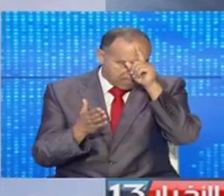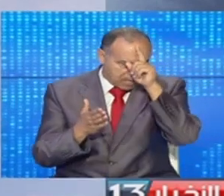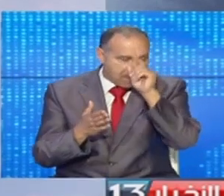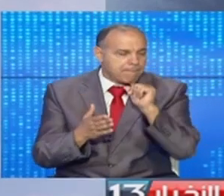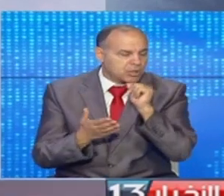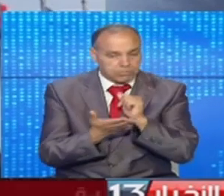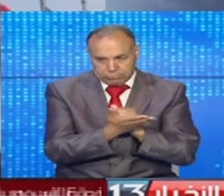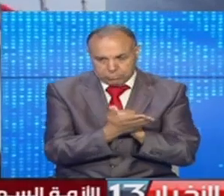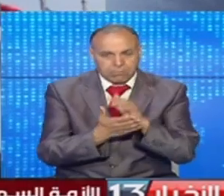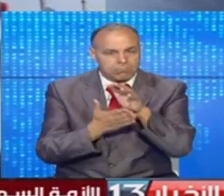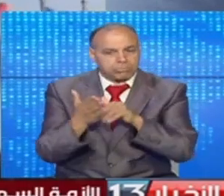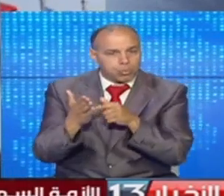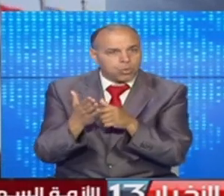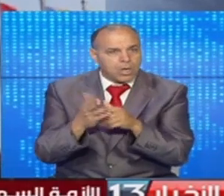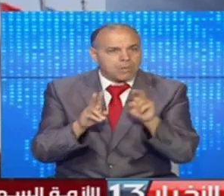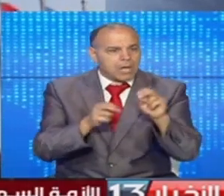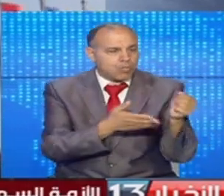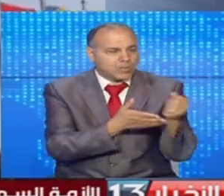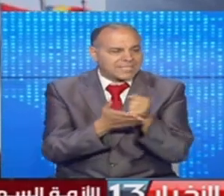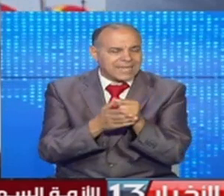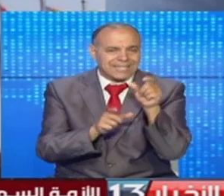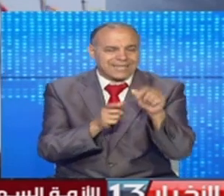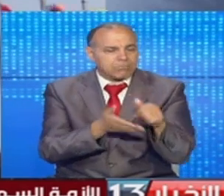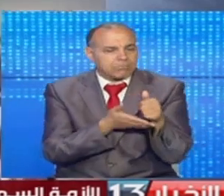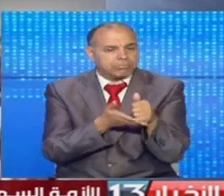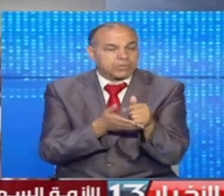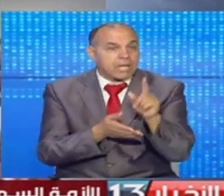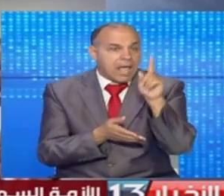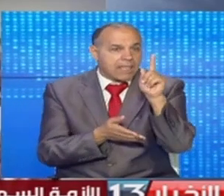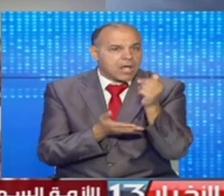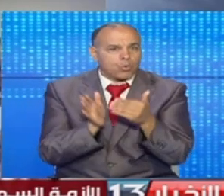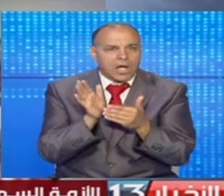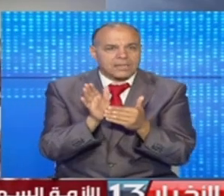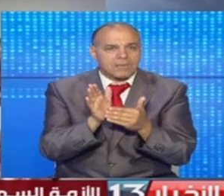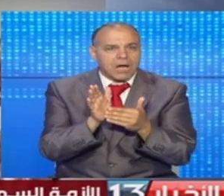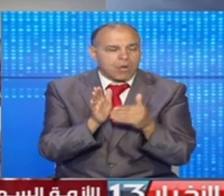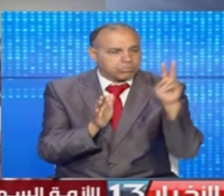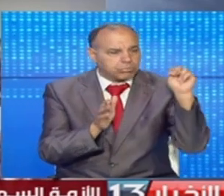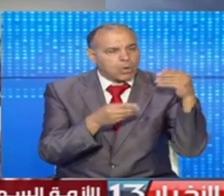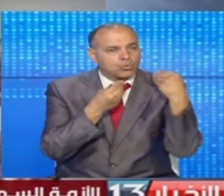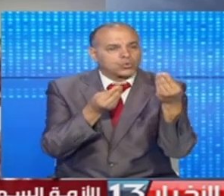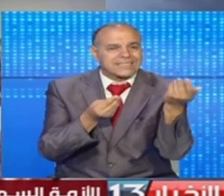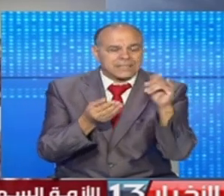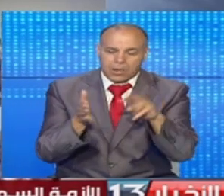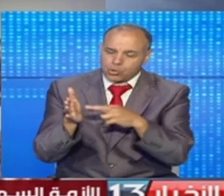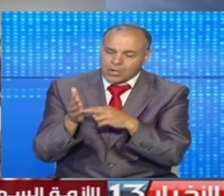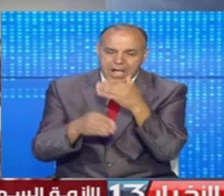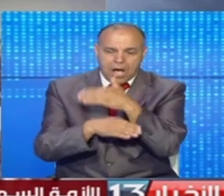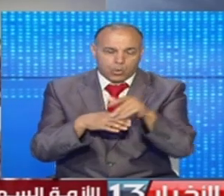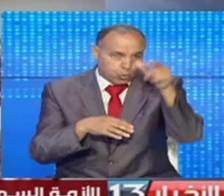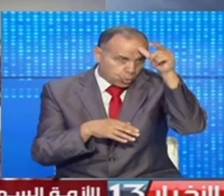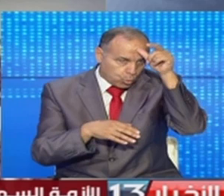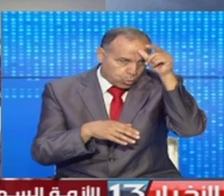بلجيكي ينص على إبقاء المساعدات الإنسانية التي تقدمها المنظمة إلى سوريا عبر الحدود